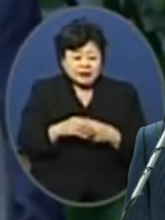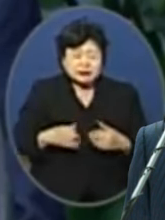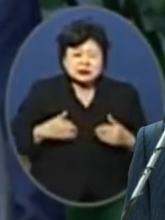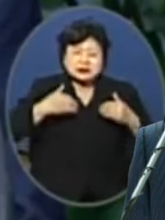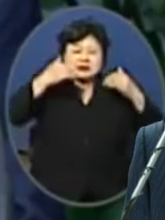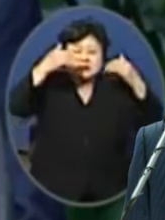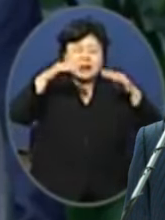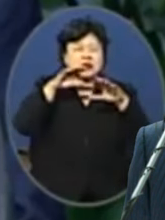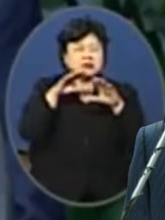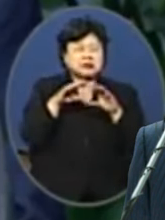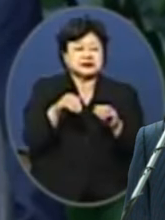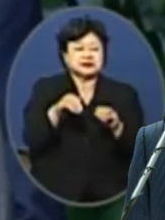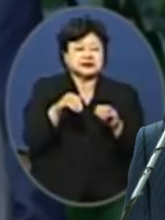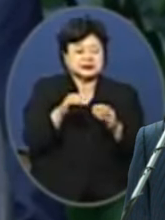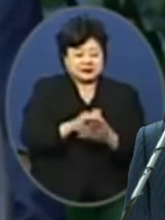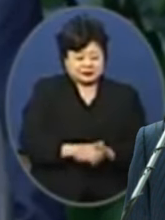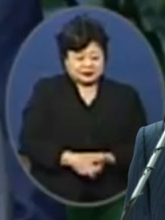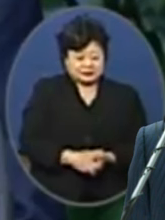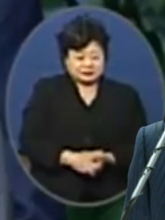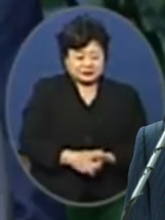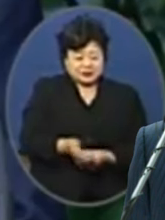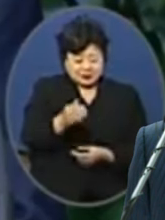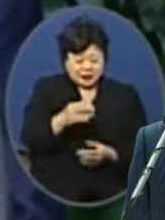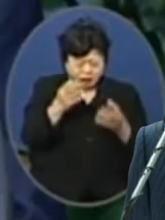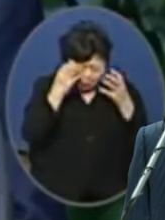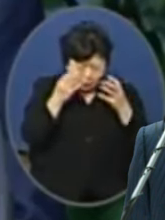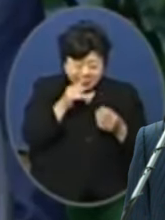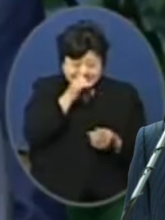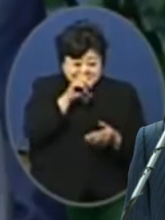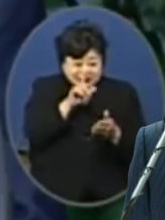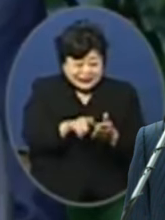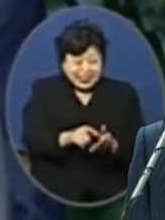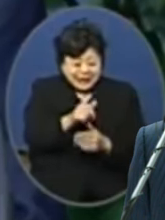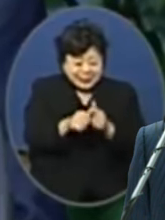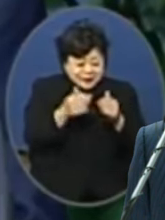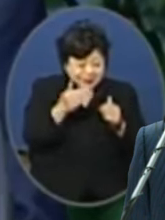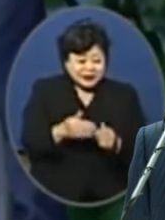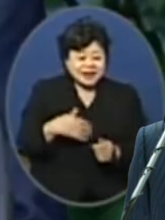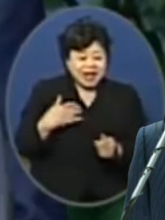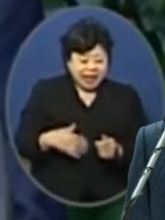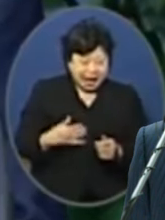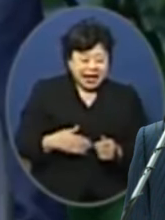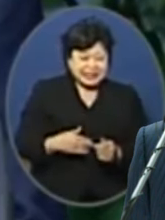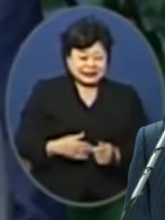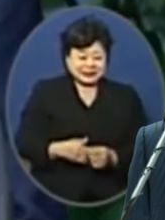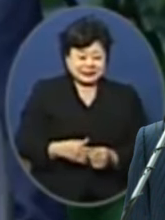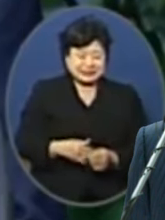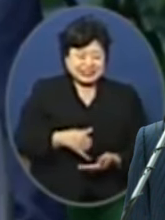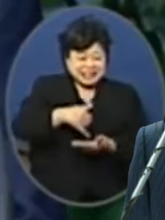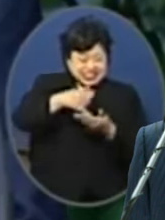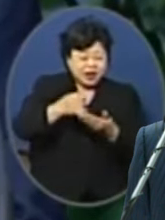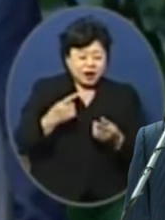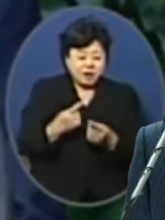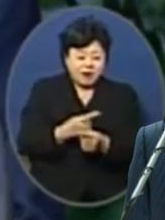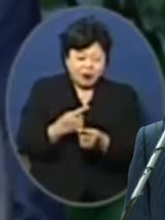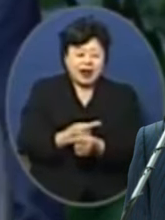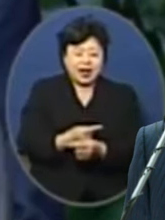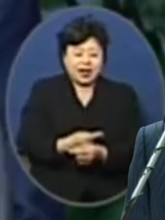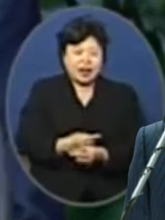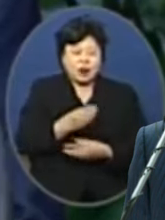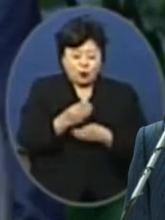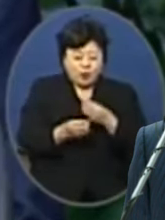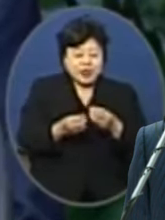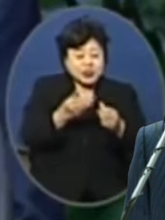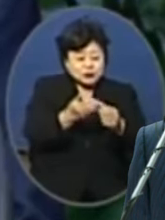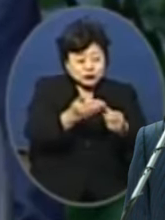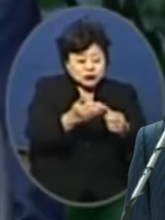것이 끝인 것을 말하는 것입니다 그러나 고난이 있으면 하나님이 아직까지도 인적으로 변화라고 회개를 시키는